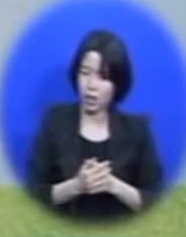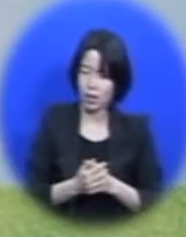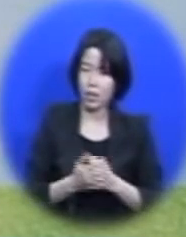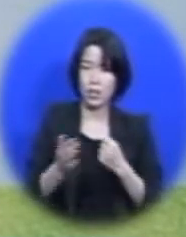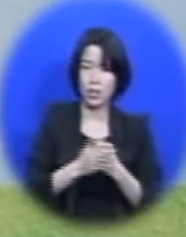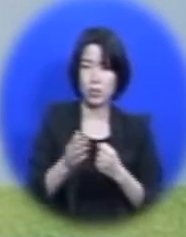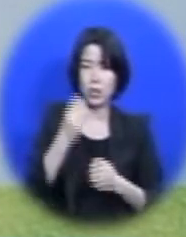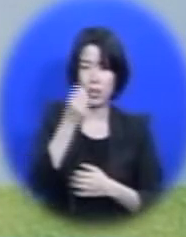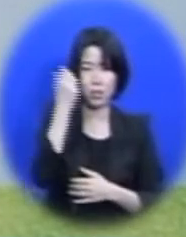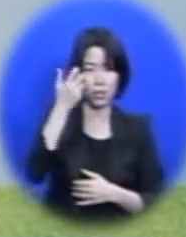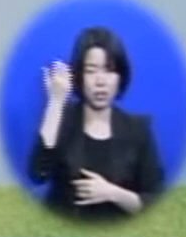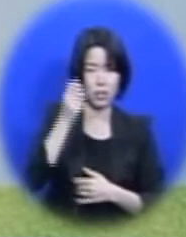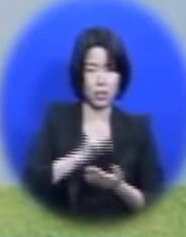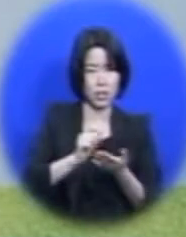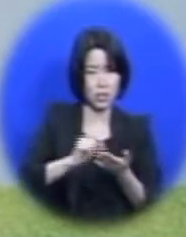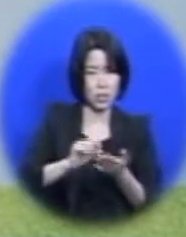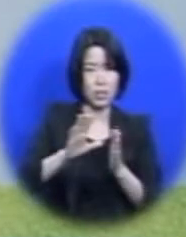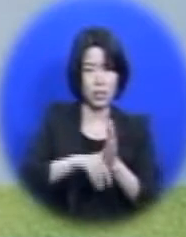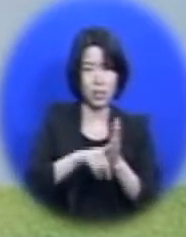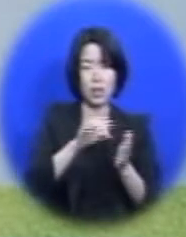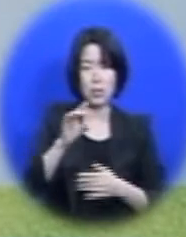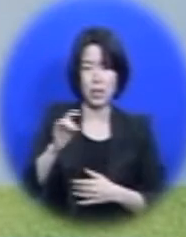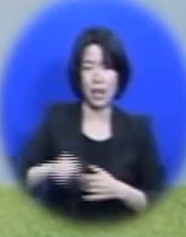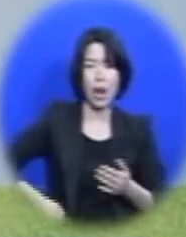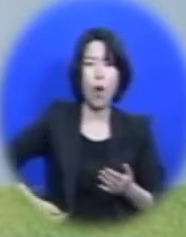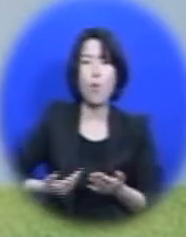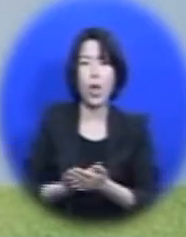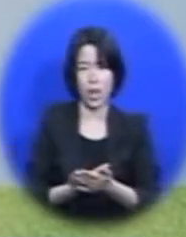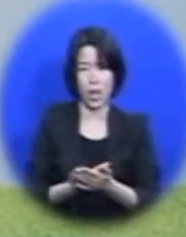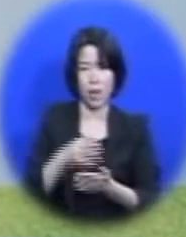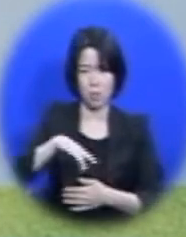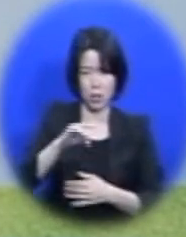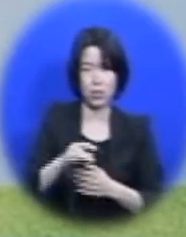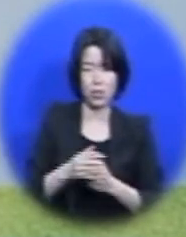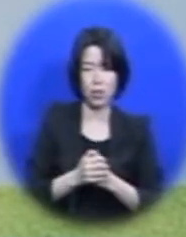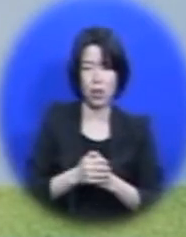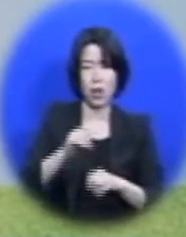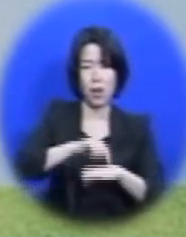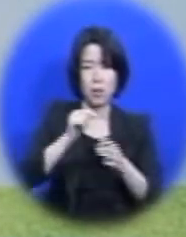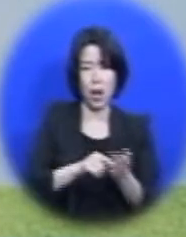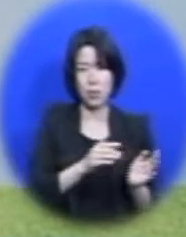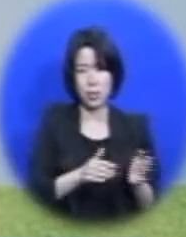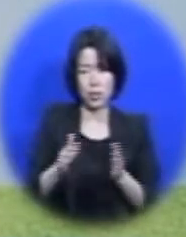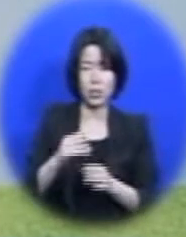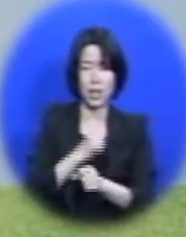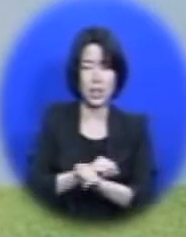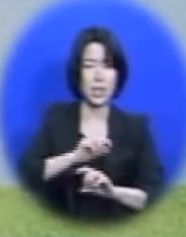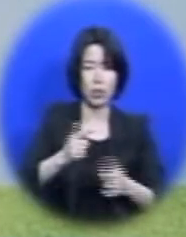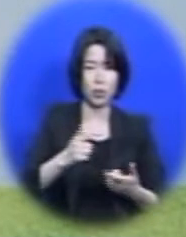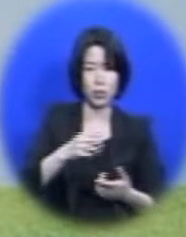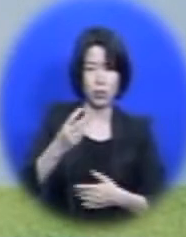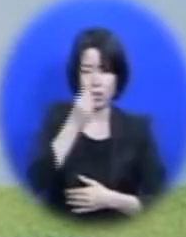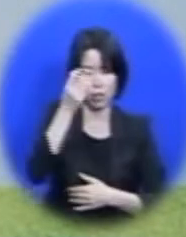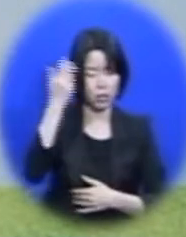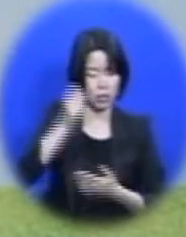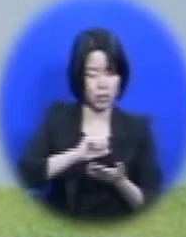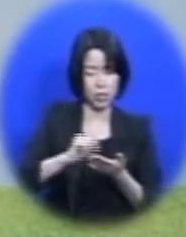그래서 영성일기를 쓸 때마다 회개였어요. 마음을 정리하지 않고는 영성일기를 쓸 수가